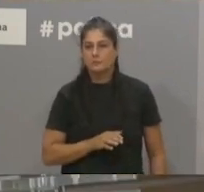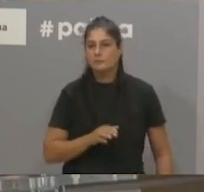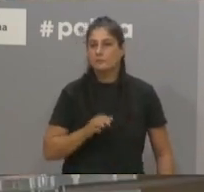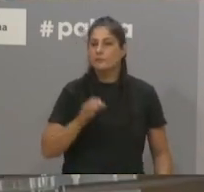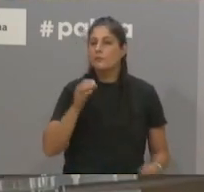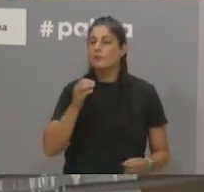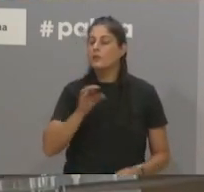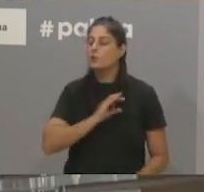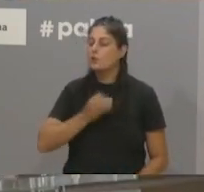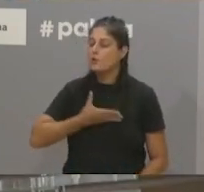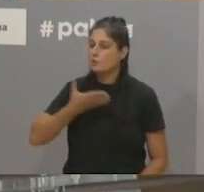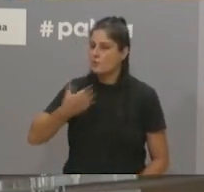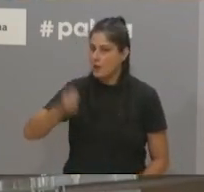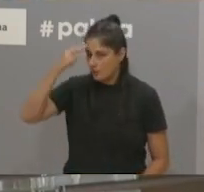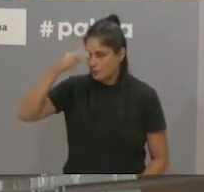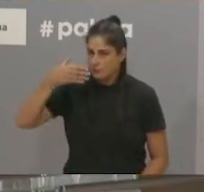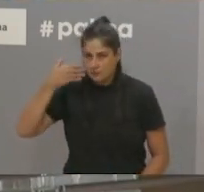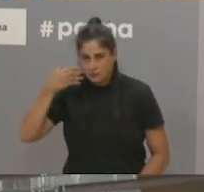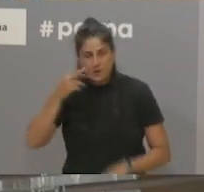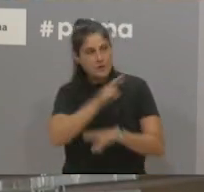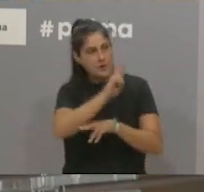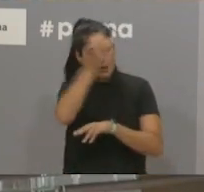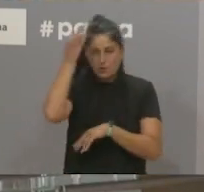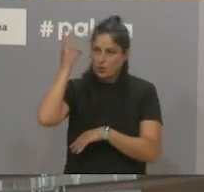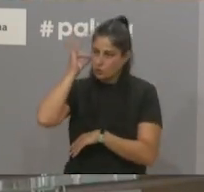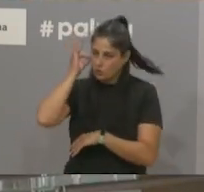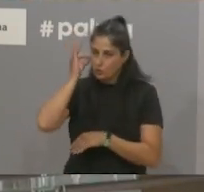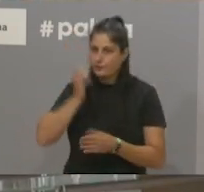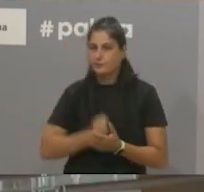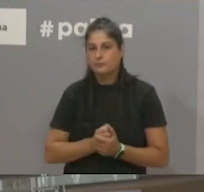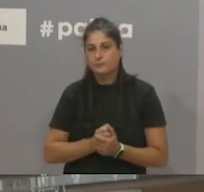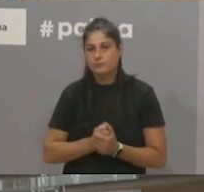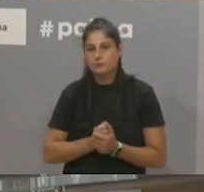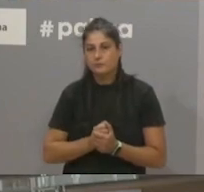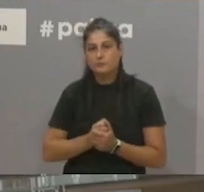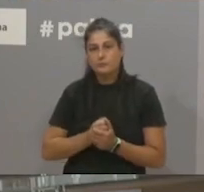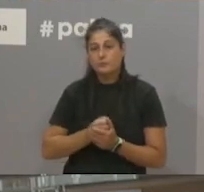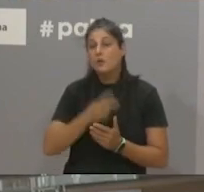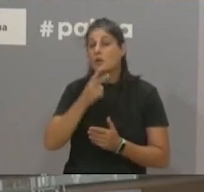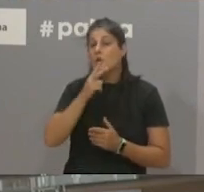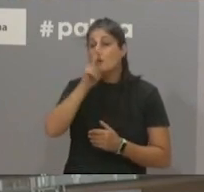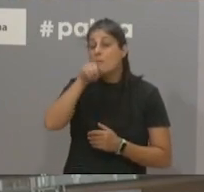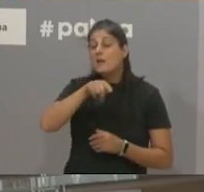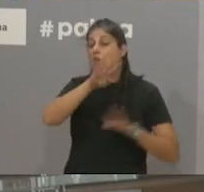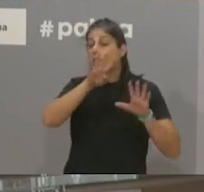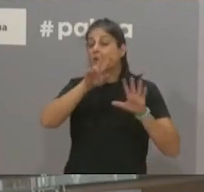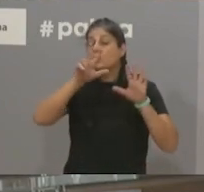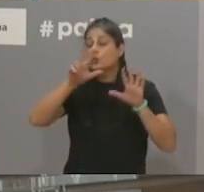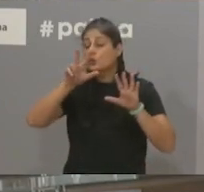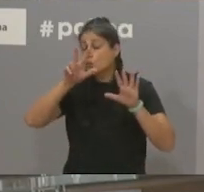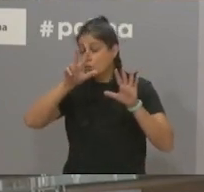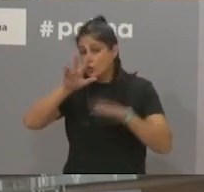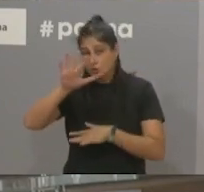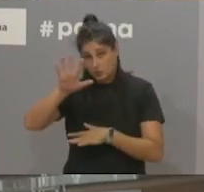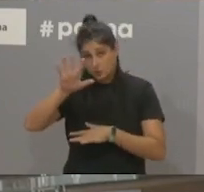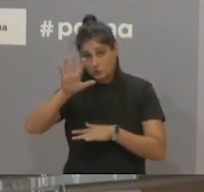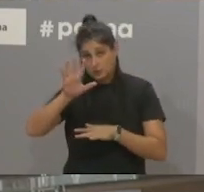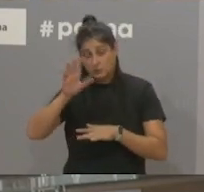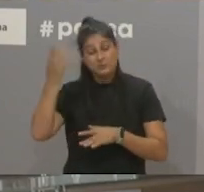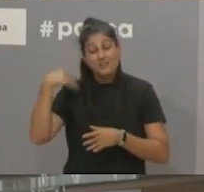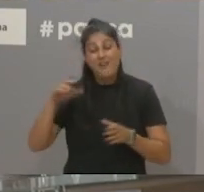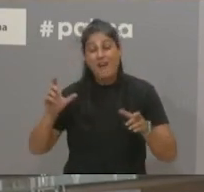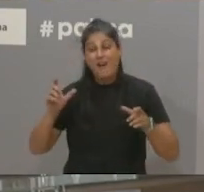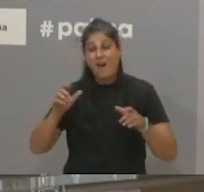Excel·lentíssim senyor Batlle, il·lustríssim senyors regidors, el 30 d'abril de 1986, a l'Auditorium de